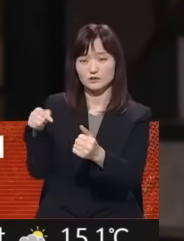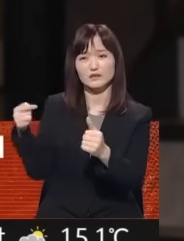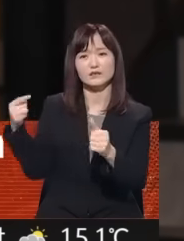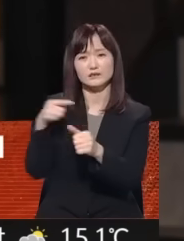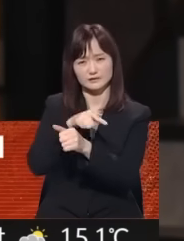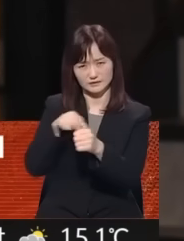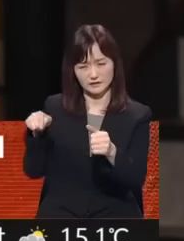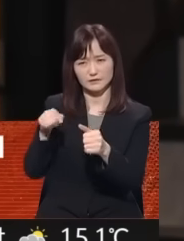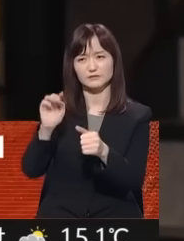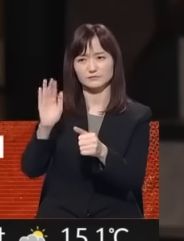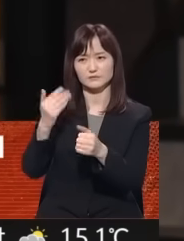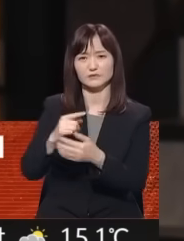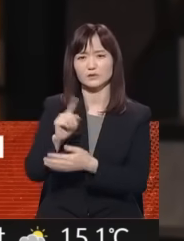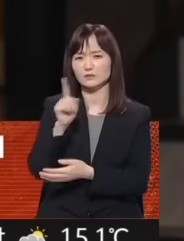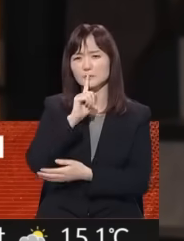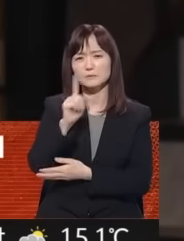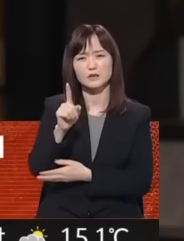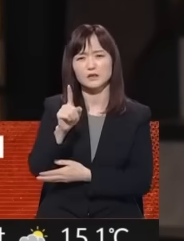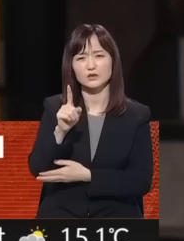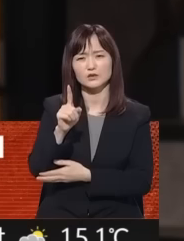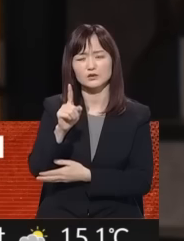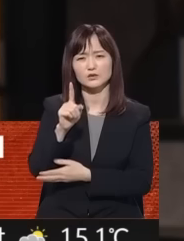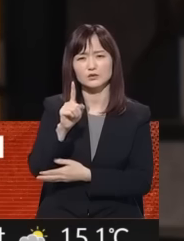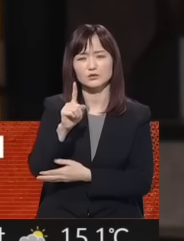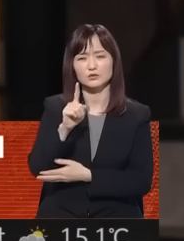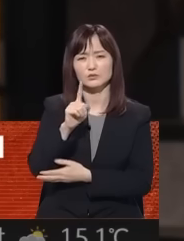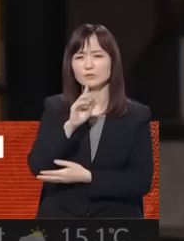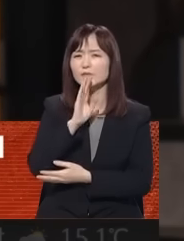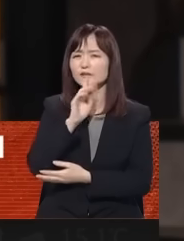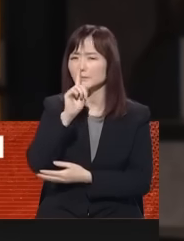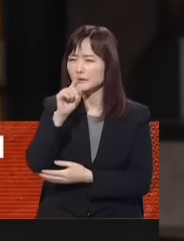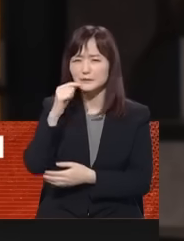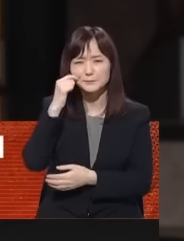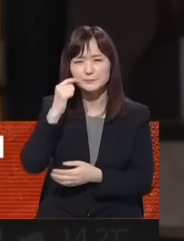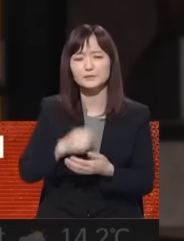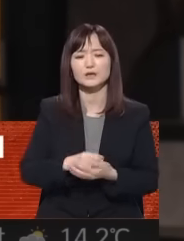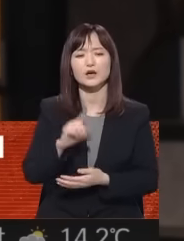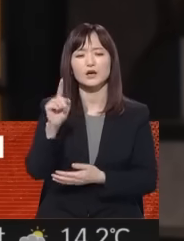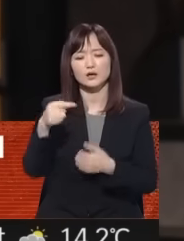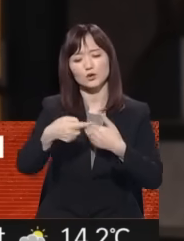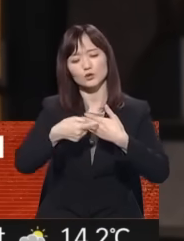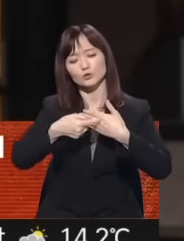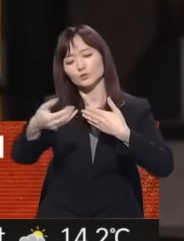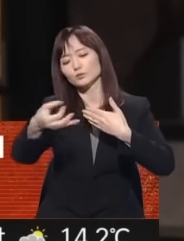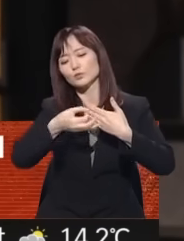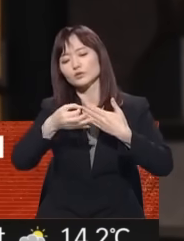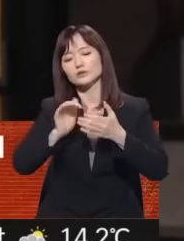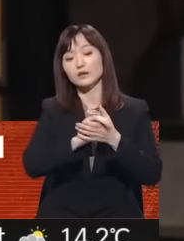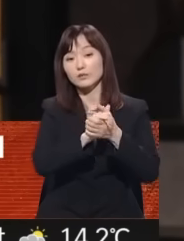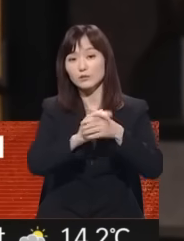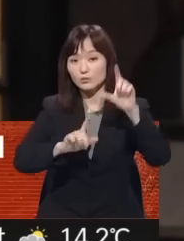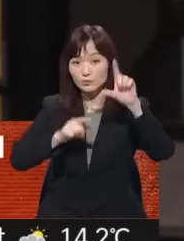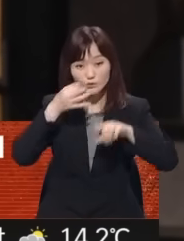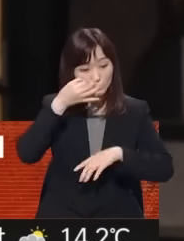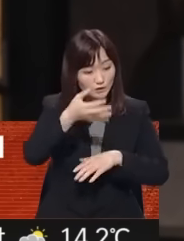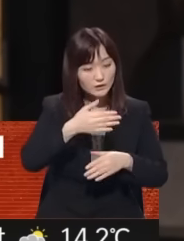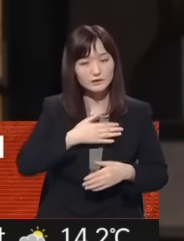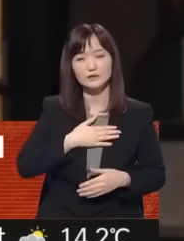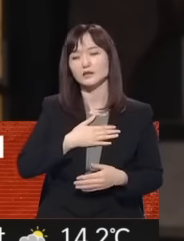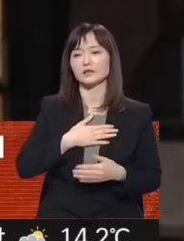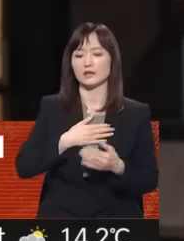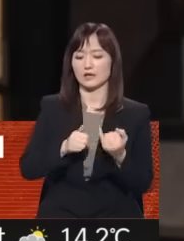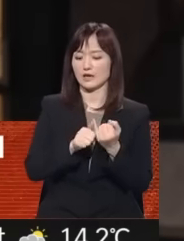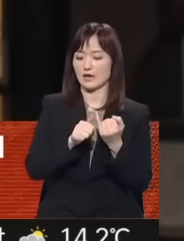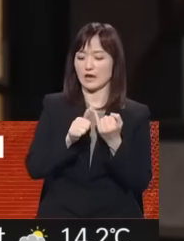생각을 합니다 어떤 말로도 합리화가 될 수 없어요 아무리 화목한 모습을 보였더라도 그 마음에 있던 것은 내 아내나 내 자녀의